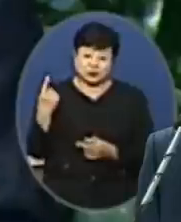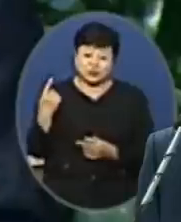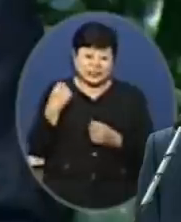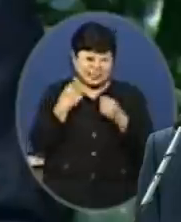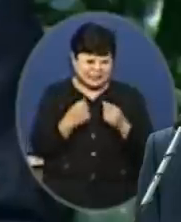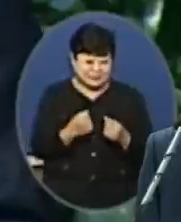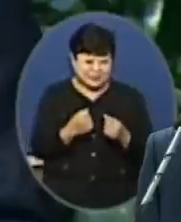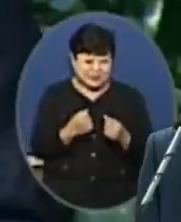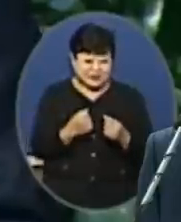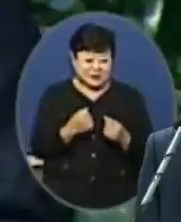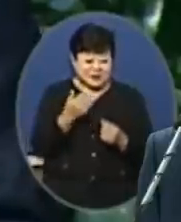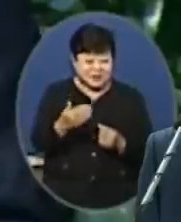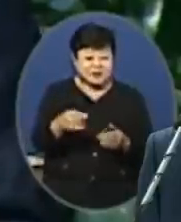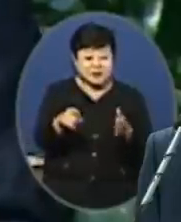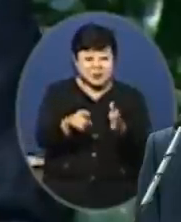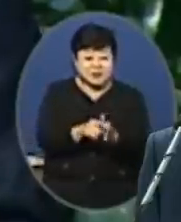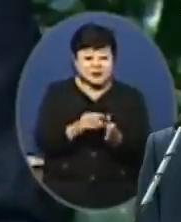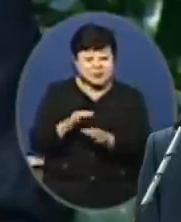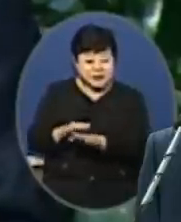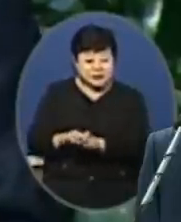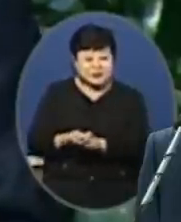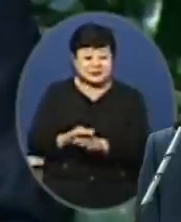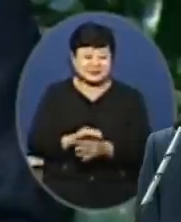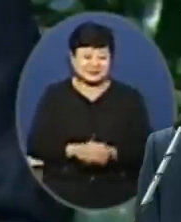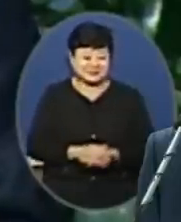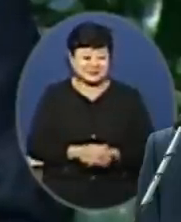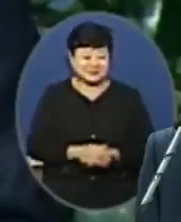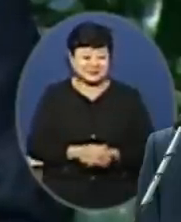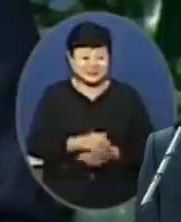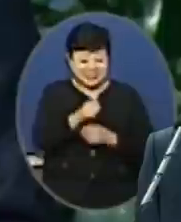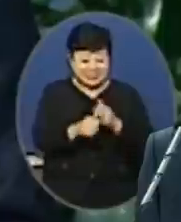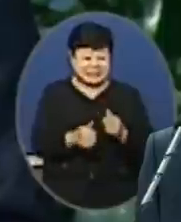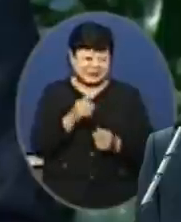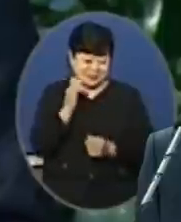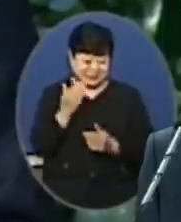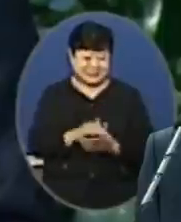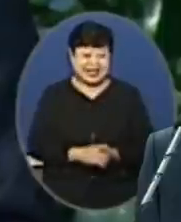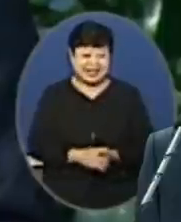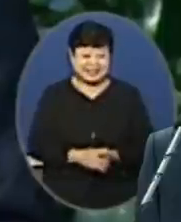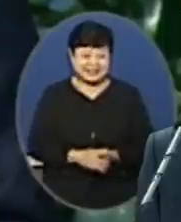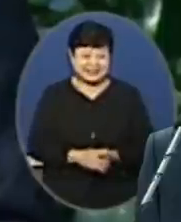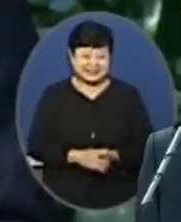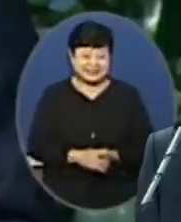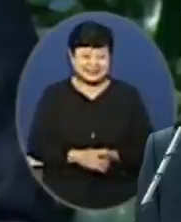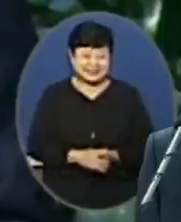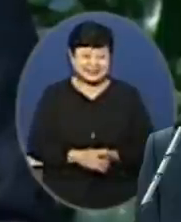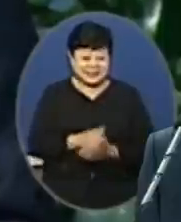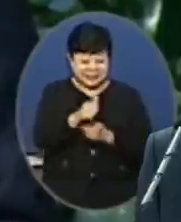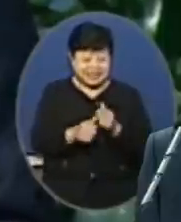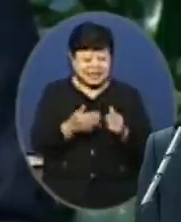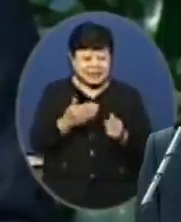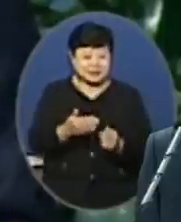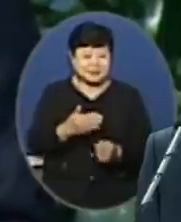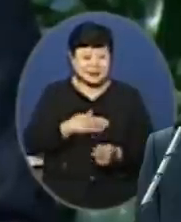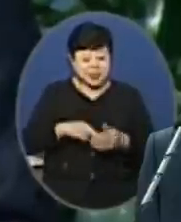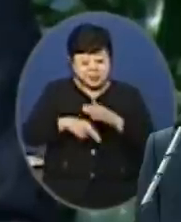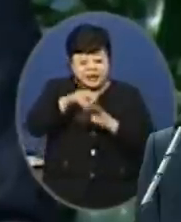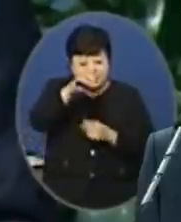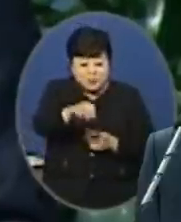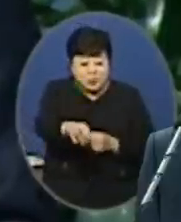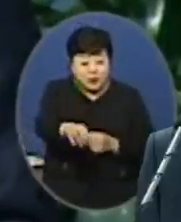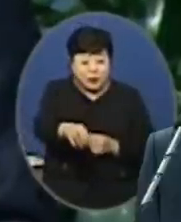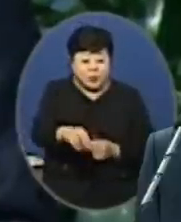계셔서 여러분을 위해서 준비하는 하나님이 되신다는 것입니다. 하나님은 나의